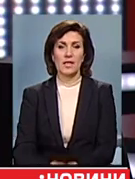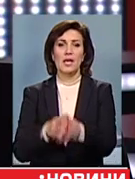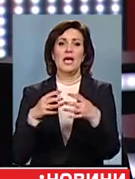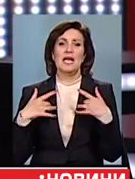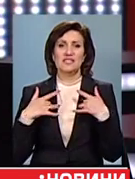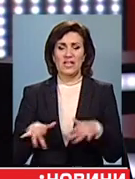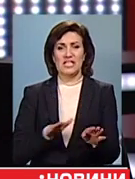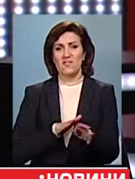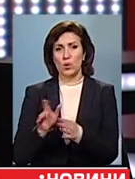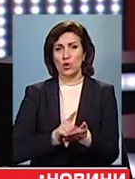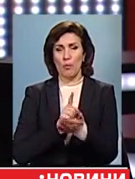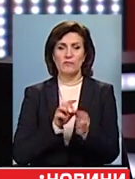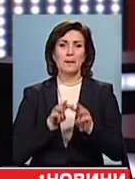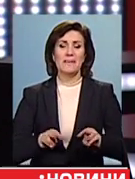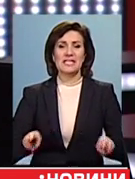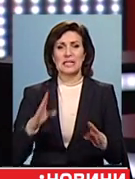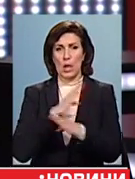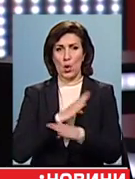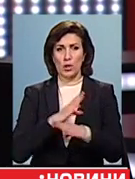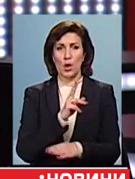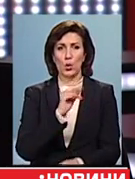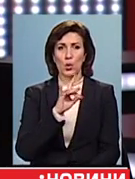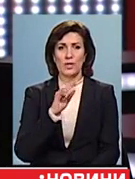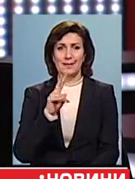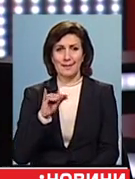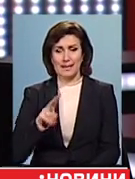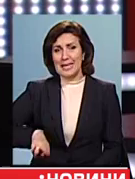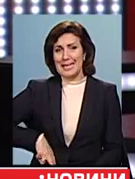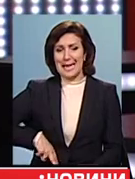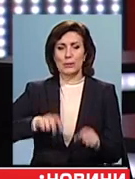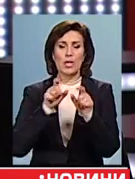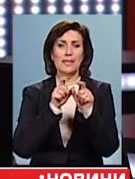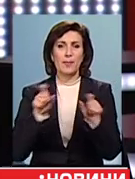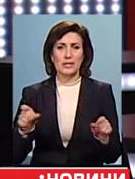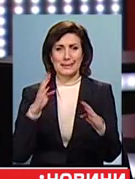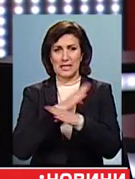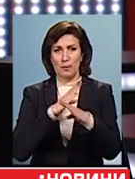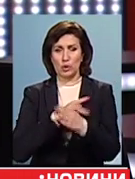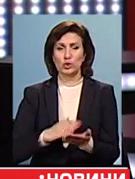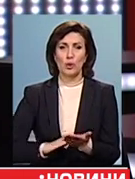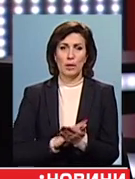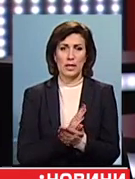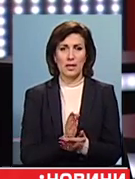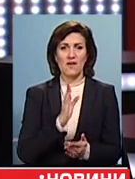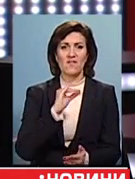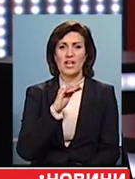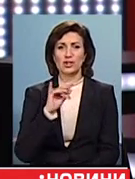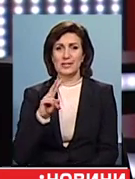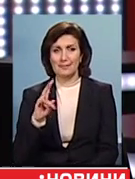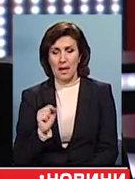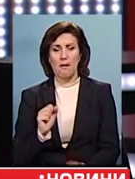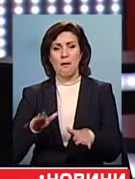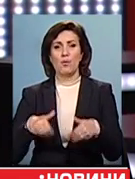Звільнити виконувача обов'язків міністра екології Сергія Курикіна та директора департаменту кліматичної політики Владислава